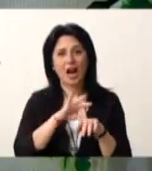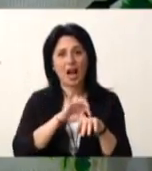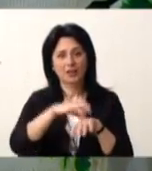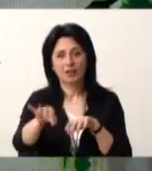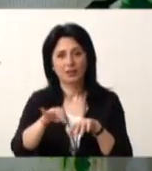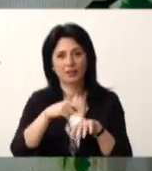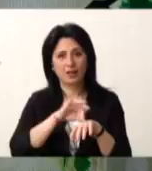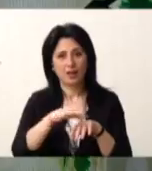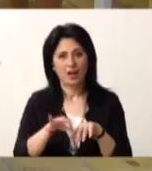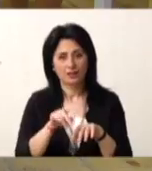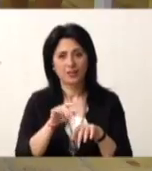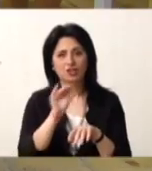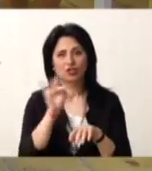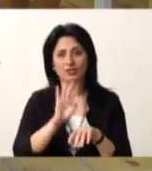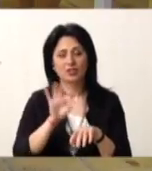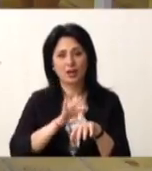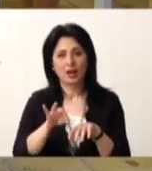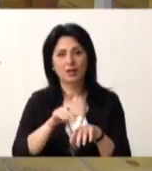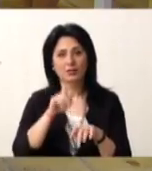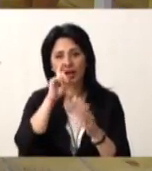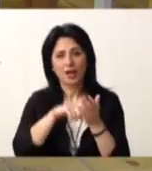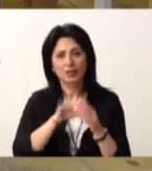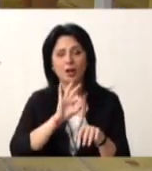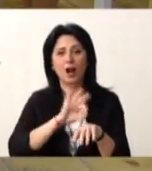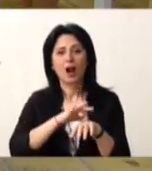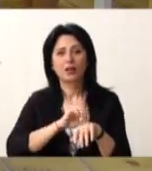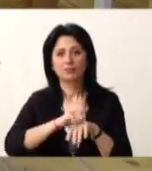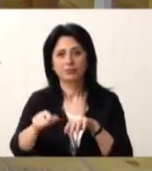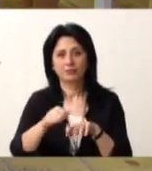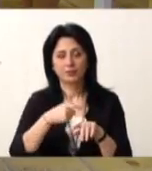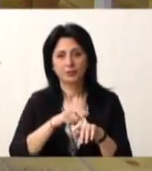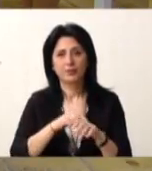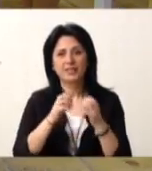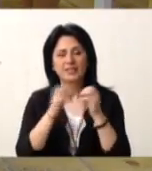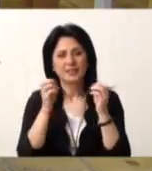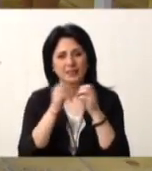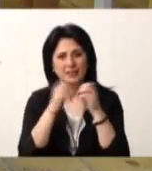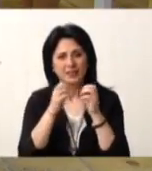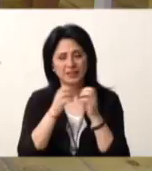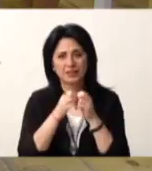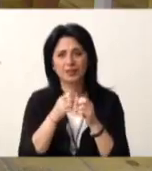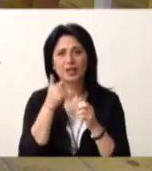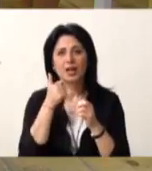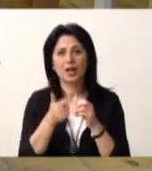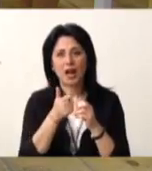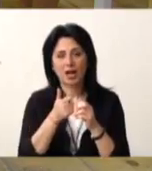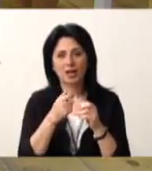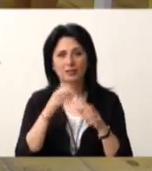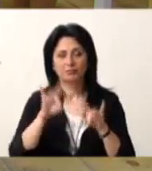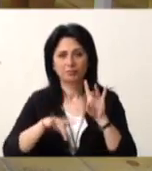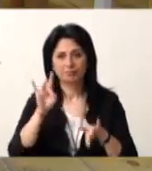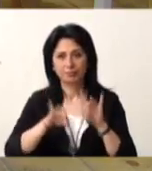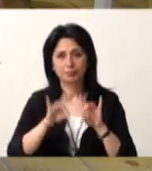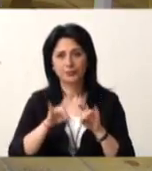და ნაკლებად ცხიმიანი ხორცი, ოღონდ როგორც შევთანხმდით, დაქუცმაცებული ძალიან კარგად, თერმულად დამუშავებული